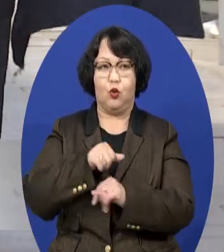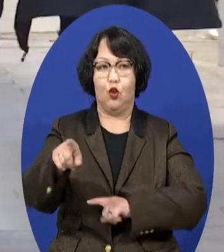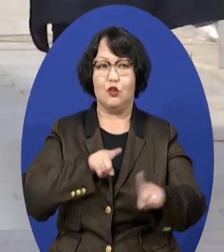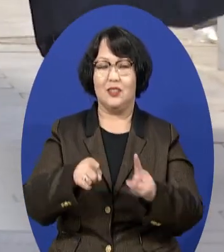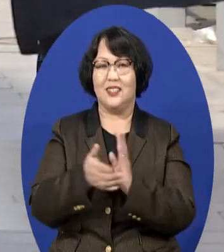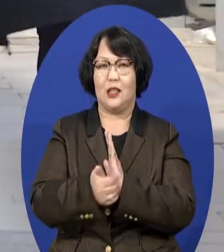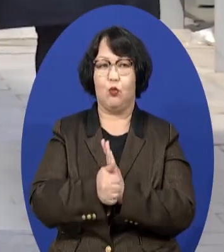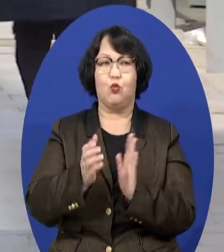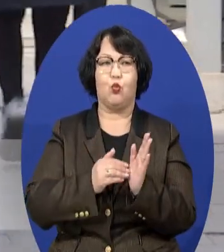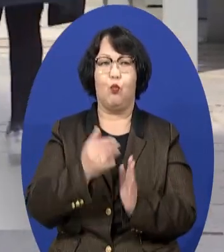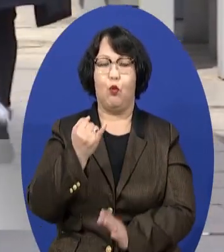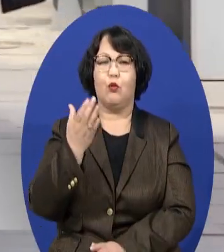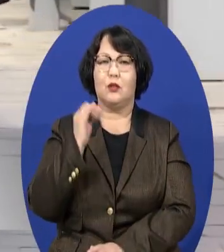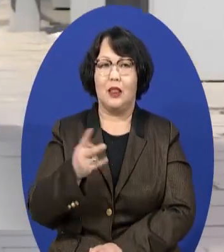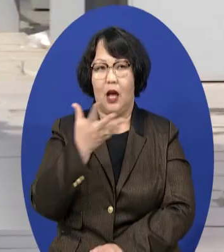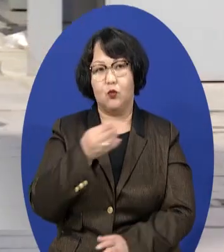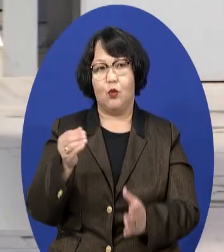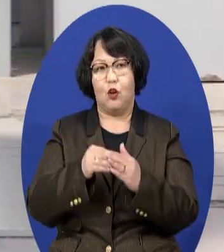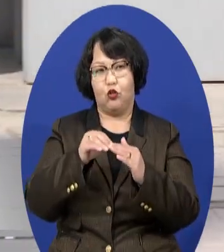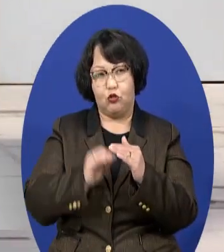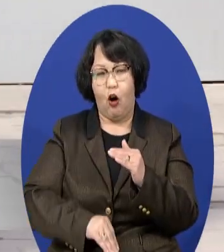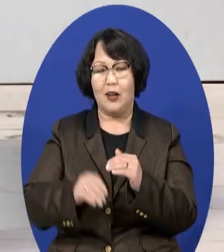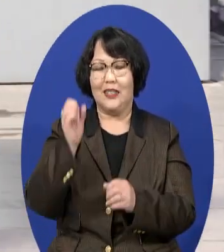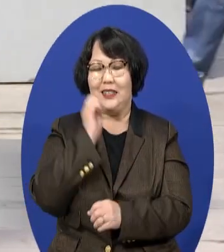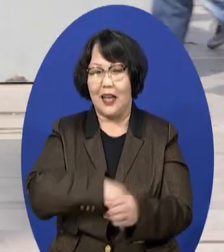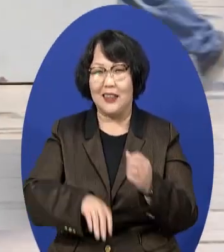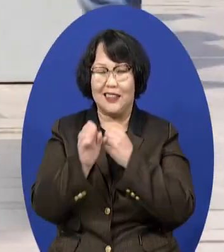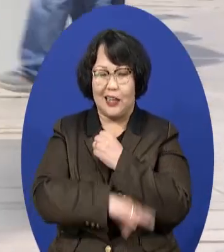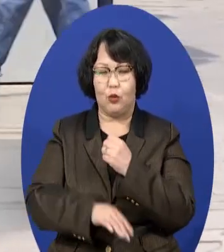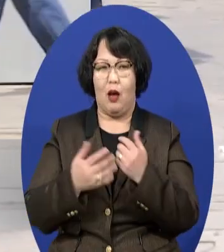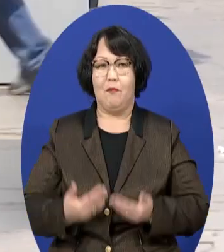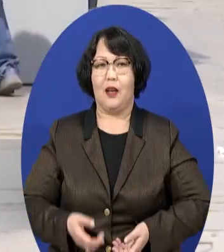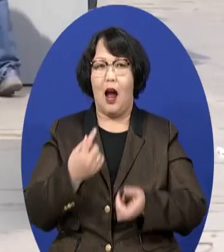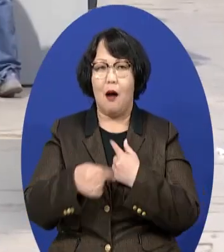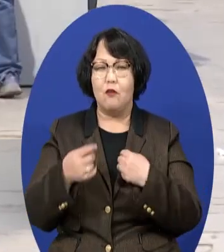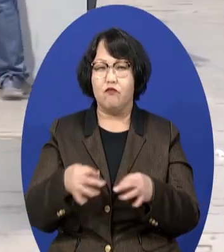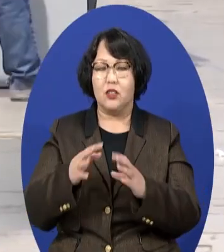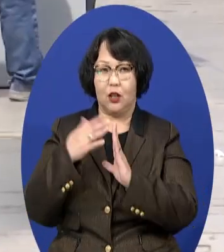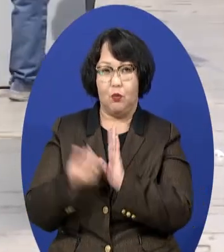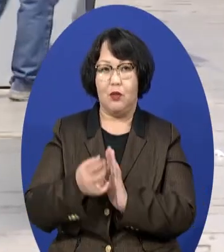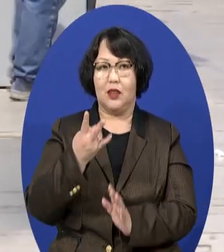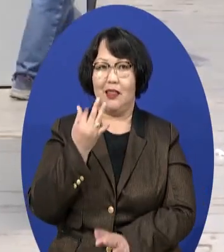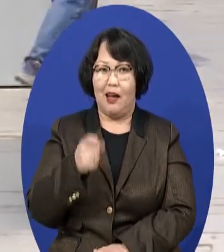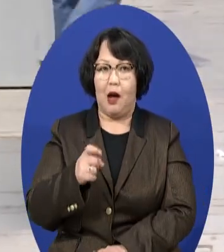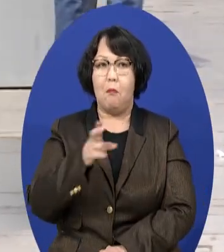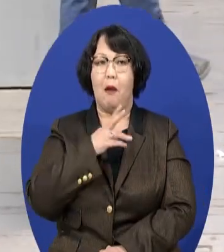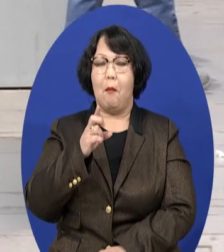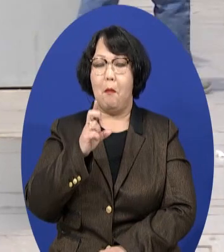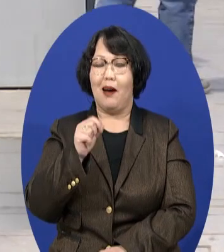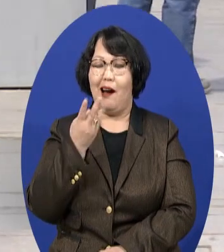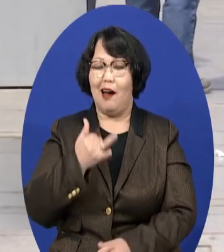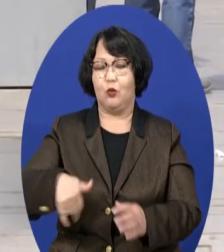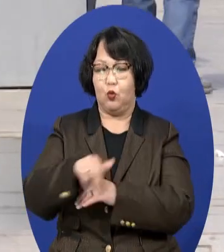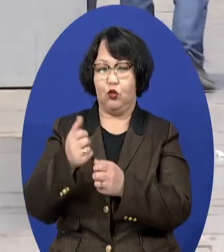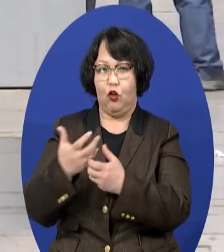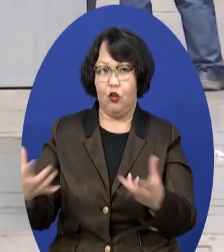байна. 500 мянган төгрөгөөс доош орлоготой ядуурлд дүртэх эрсдэлтэй өрхийн тоо Налайх, Баханга дүүрэгт олон, харин халдвар